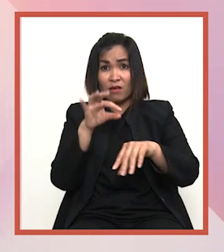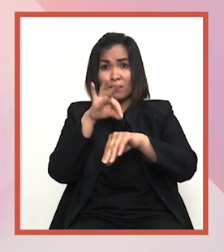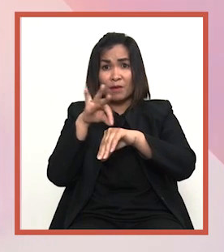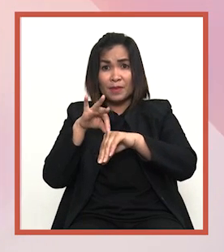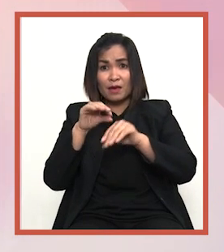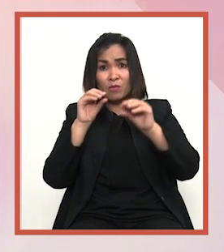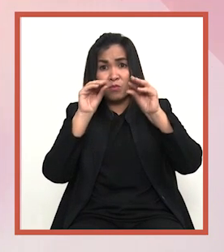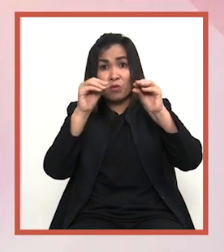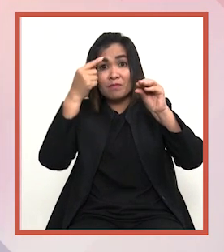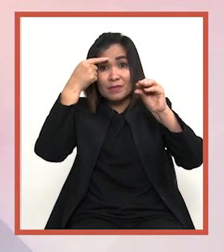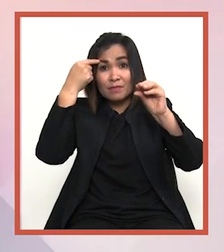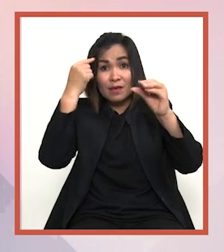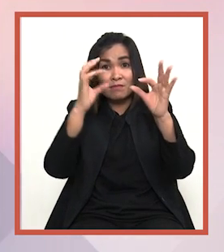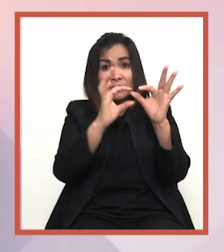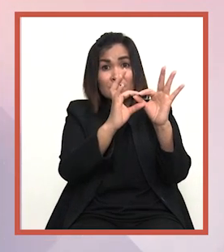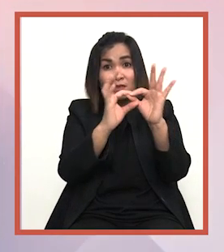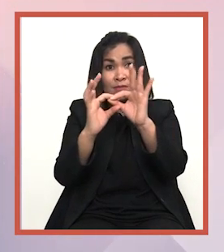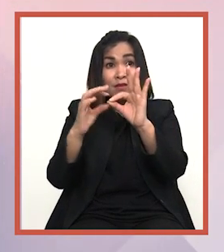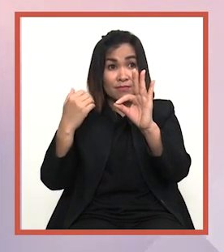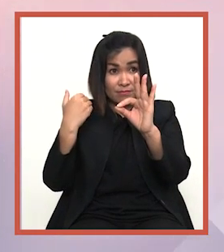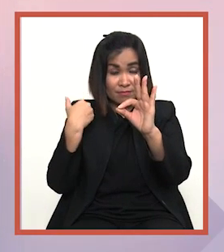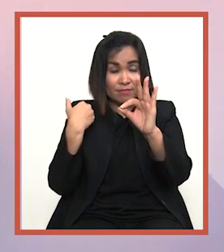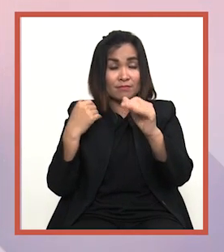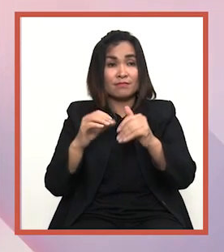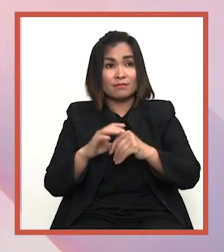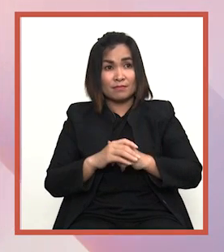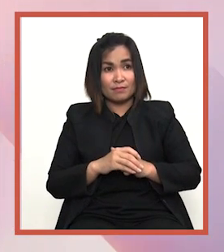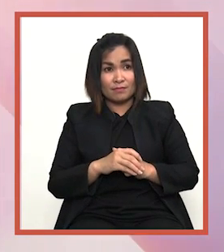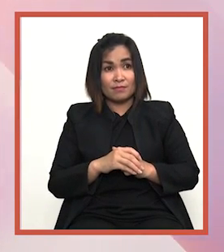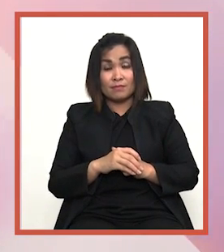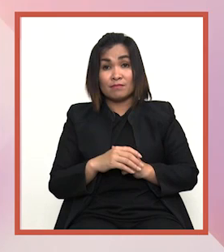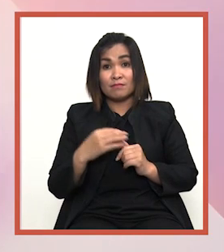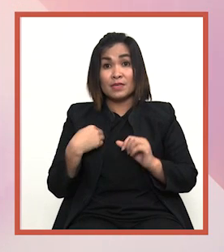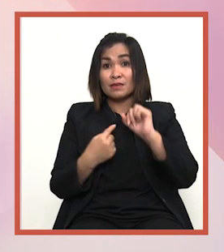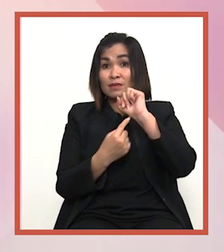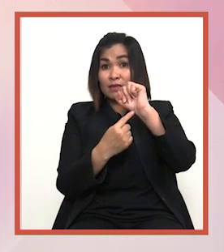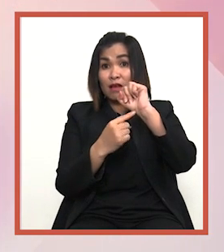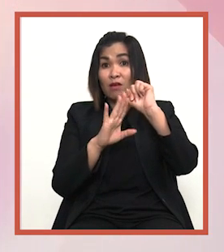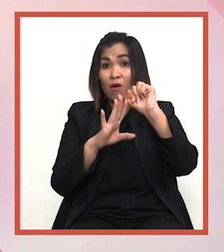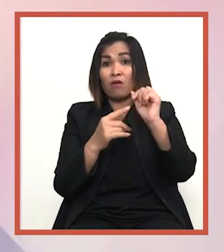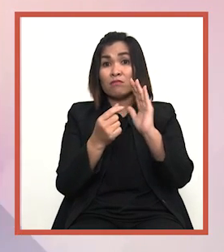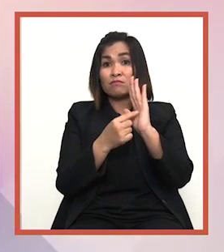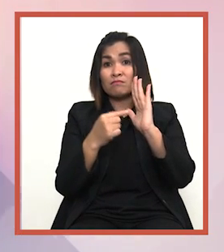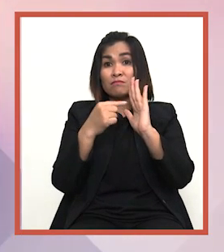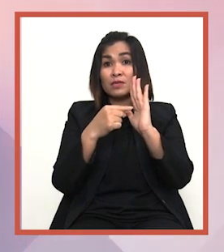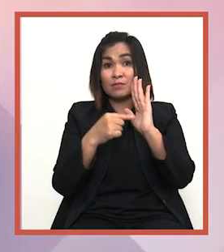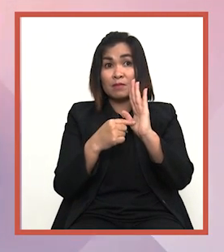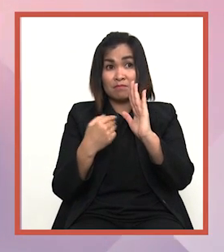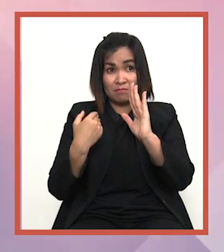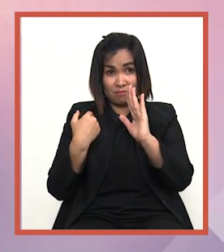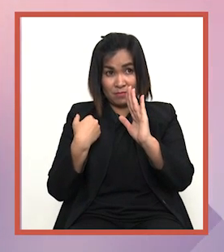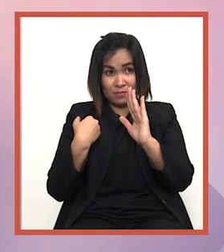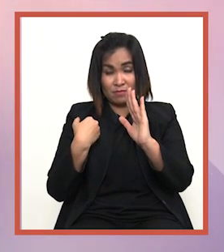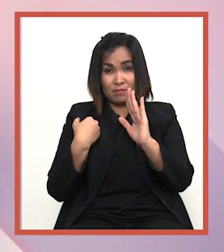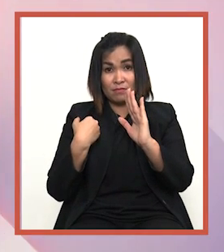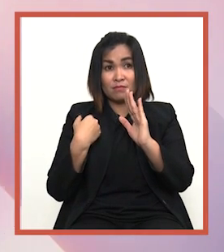อกนะครับกล่องครอบสวิตช์ด้านนอกนะครับแล้วก็จะมีสัญลักษณ์นะครับสวิตช์อยู่ด้านในนะครับสัญลักษณ์